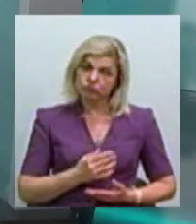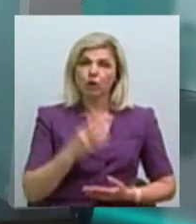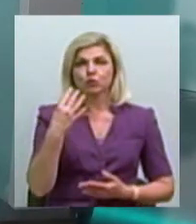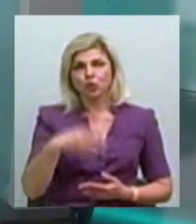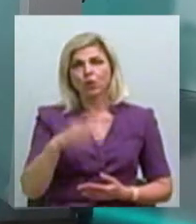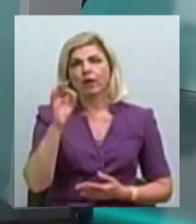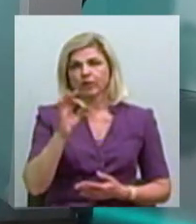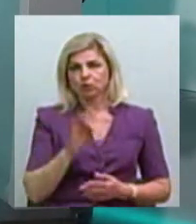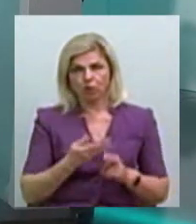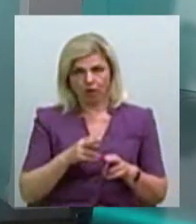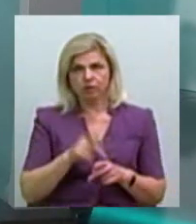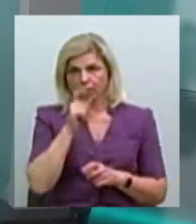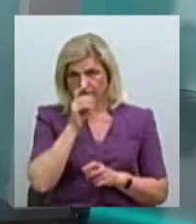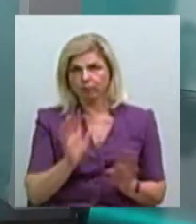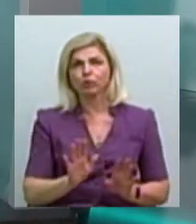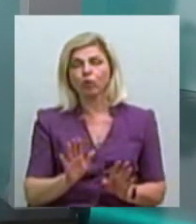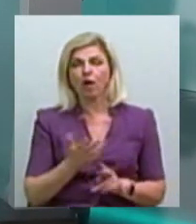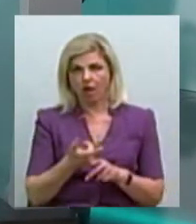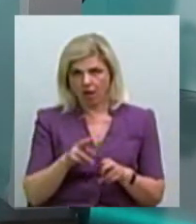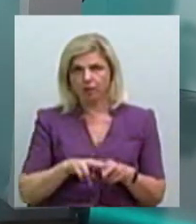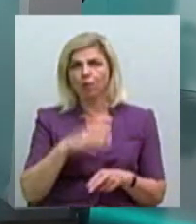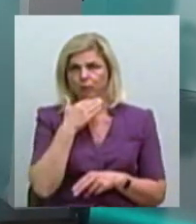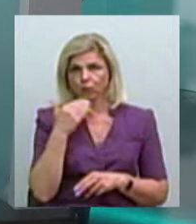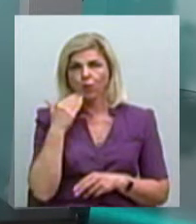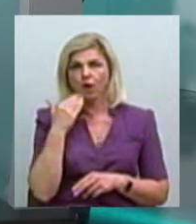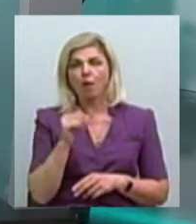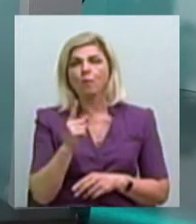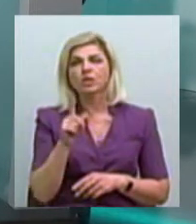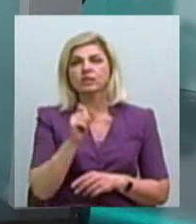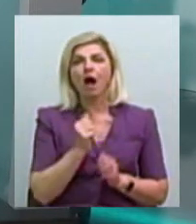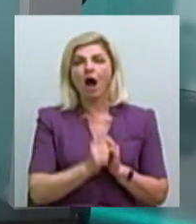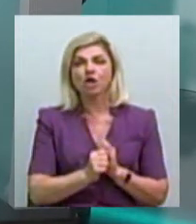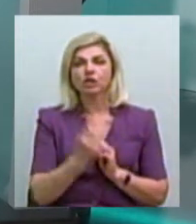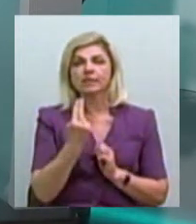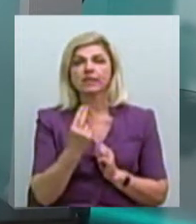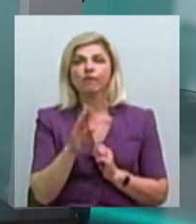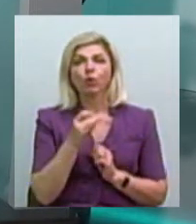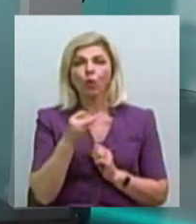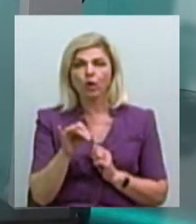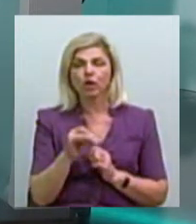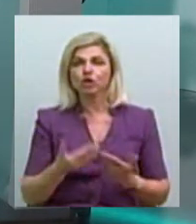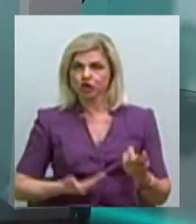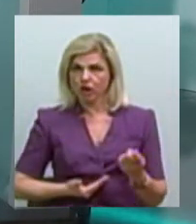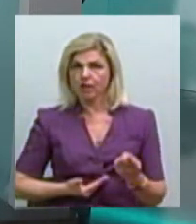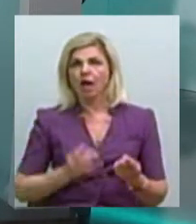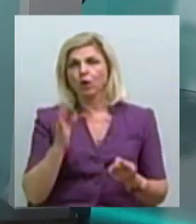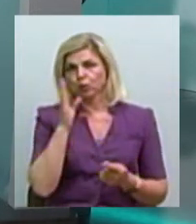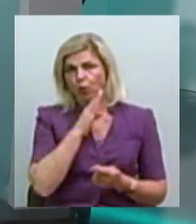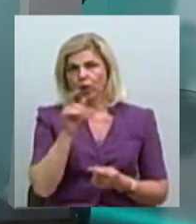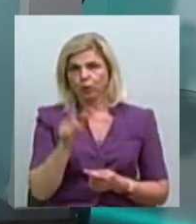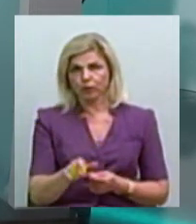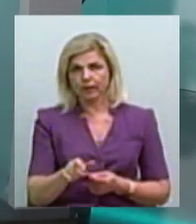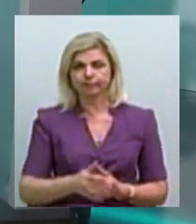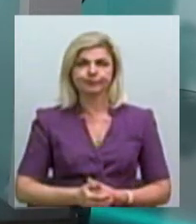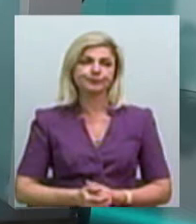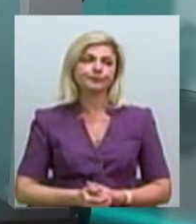сума. Іменно по суті, це много. Тому що за кожною цифрою стоїть життя і доля людини.